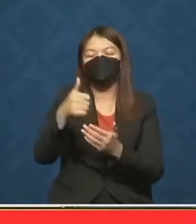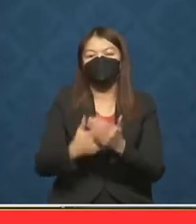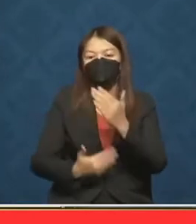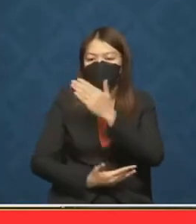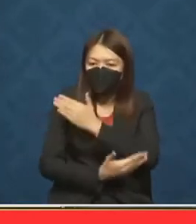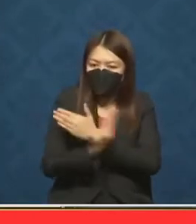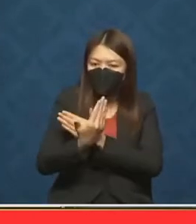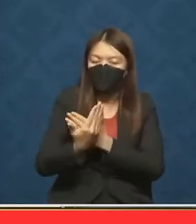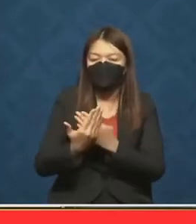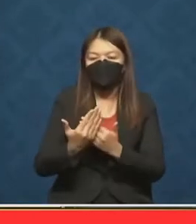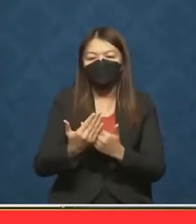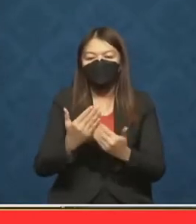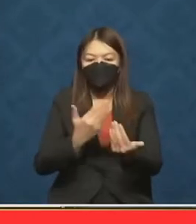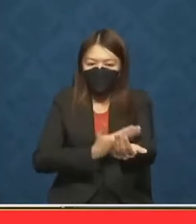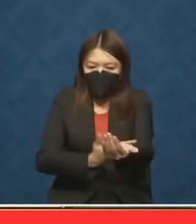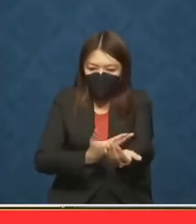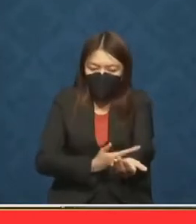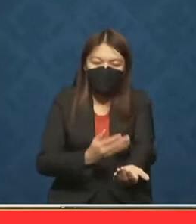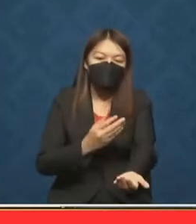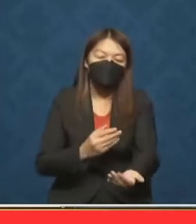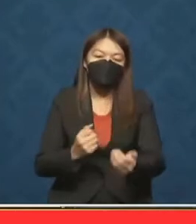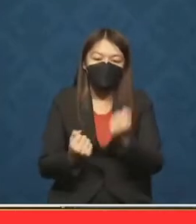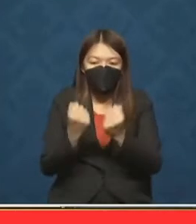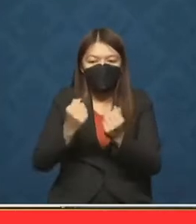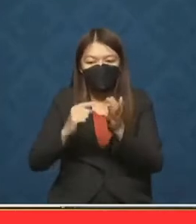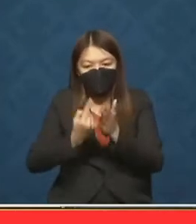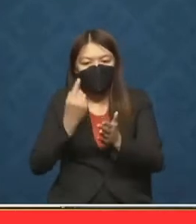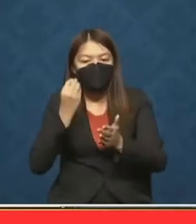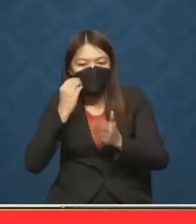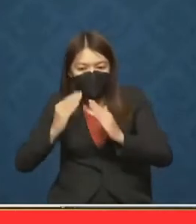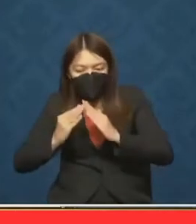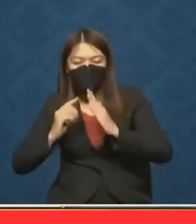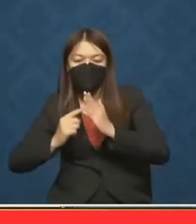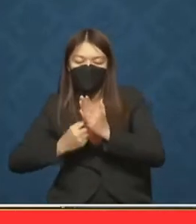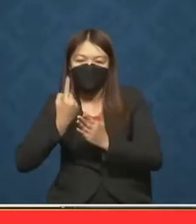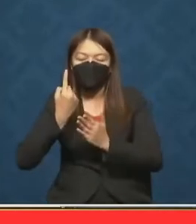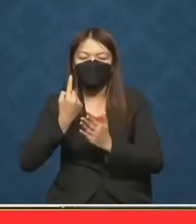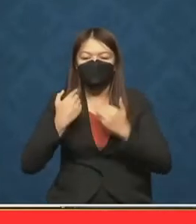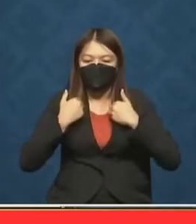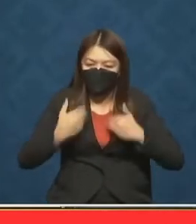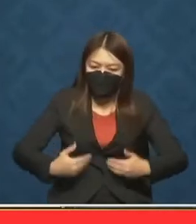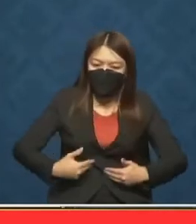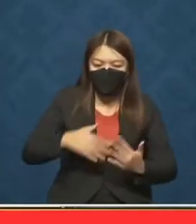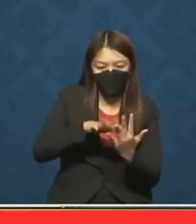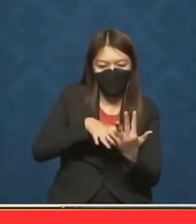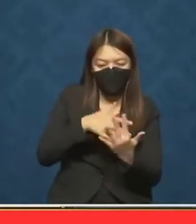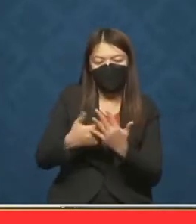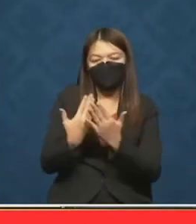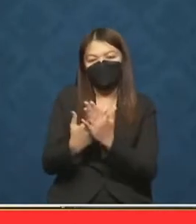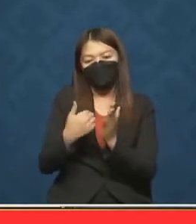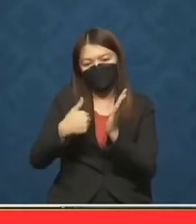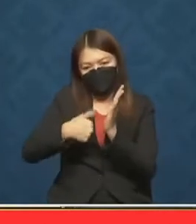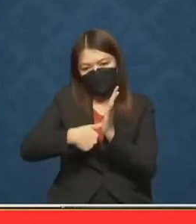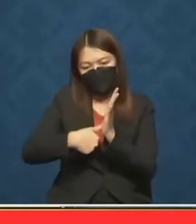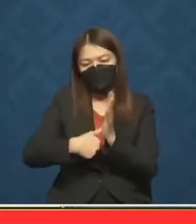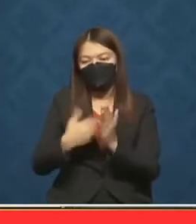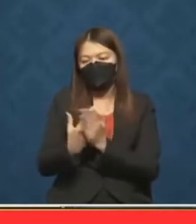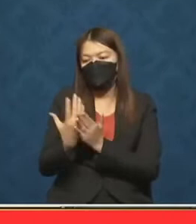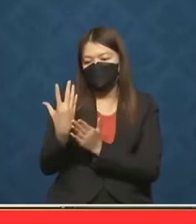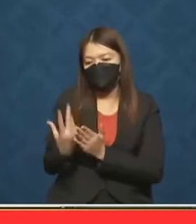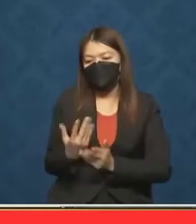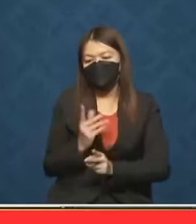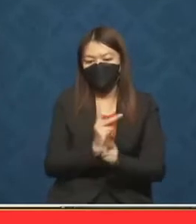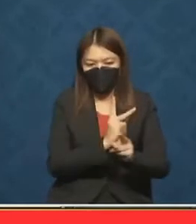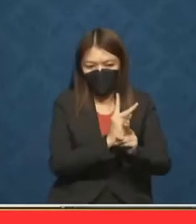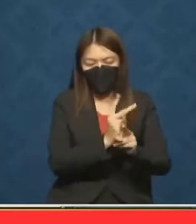วาจะหวยบนดนรสขนแรกบ้านหลังแรกประชาช overrideางแผนชีวิตมีเงินใช้มีจนมเงินเหลือเก็บออม